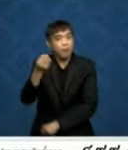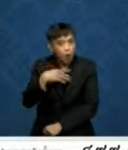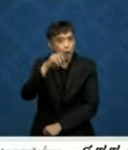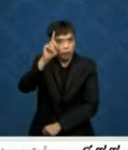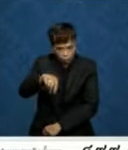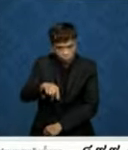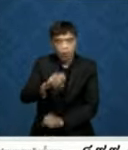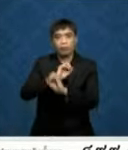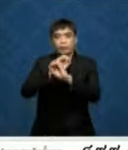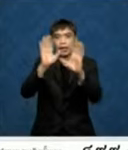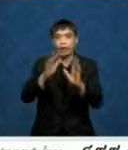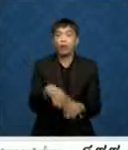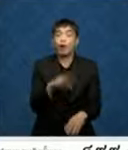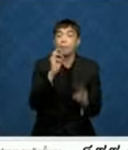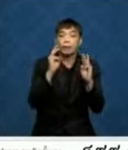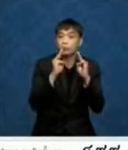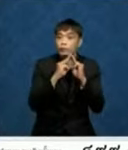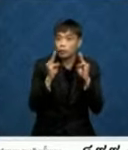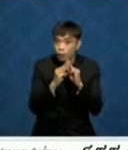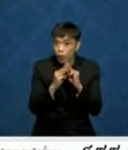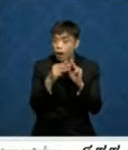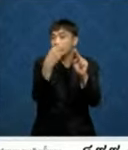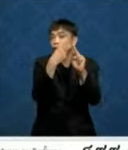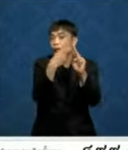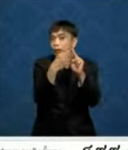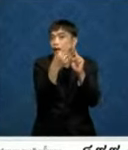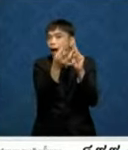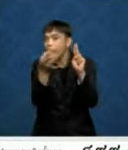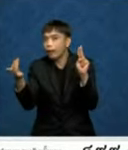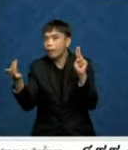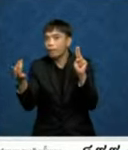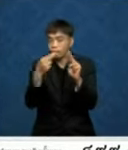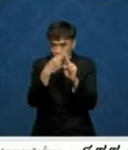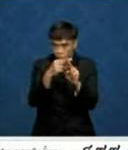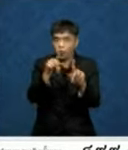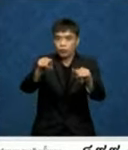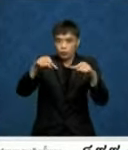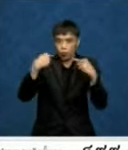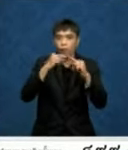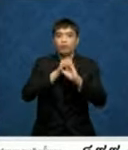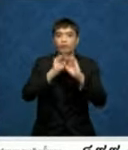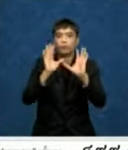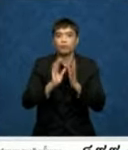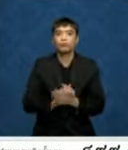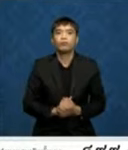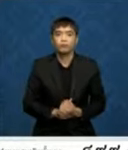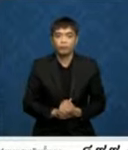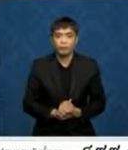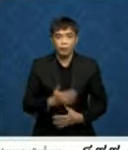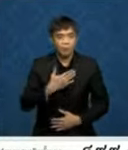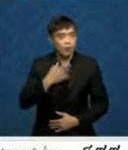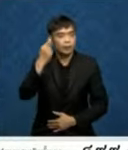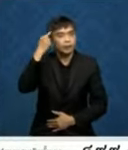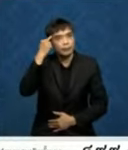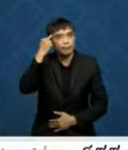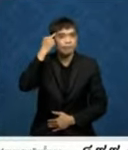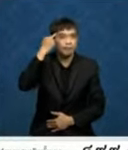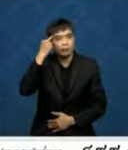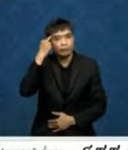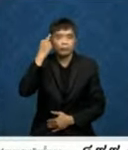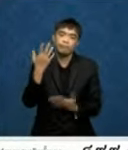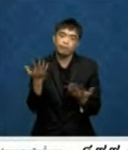ามันเป็นเอกเทศสัญญาหรือเป็นสัญญาที่มีชื่อเรียกว่าอะไรท่านประธานครับผมคิดแล้วคิดอีกคิดแล้วคิดอีกเนี่ย